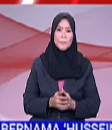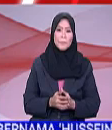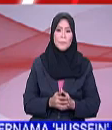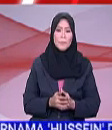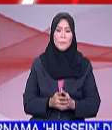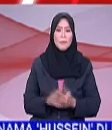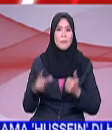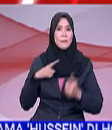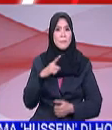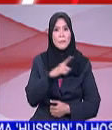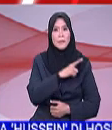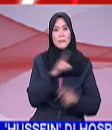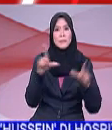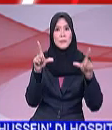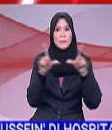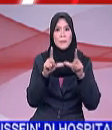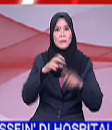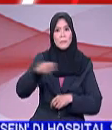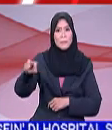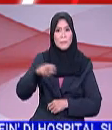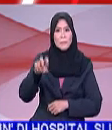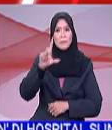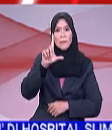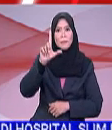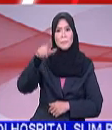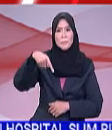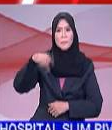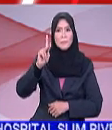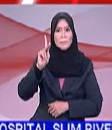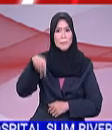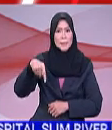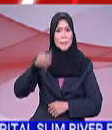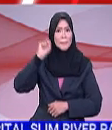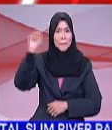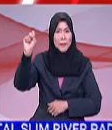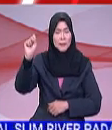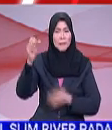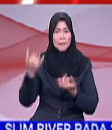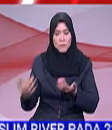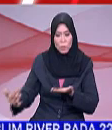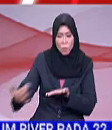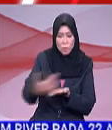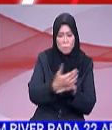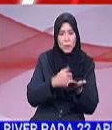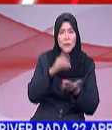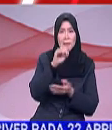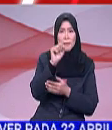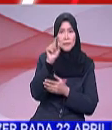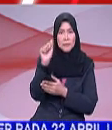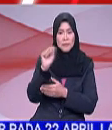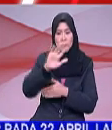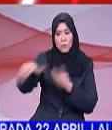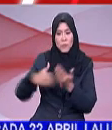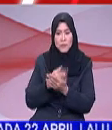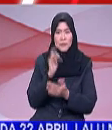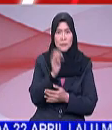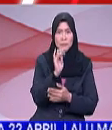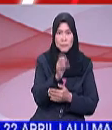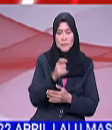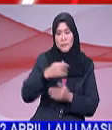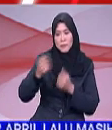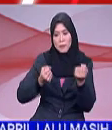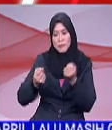Lembaga Perlesenan Kenderaan Perdagangan LPKP Sabah sedang mengumpul data semua pemandu teksi, kereta